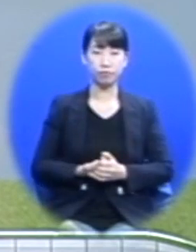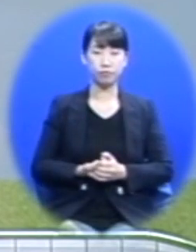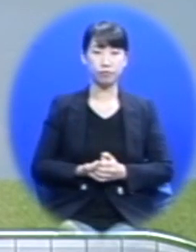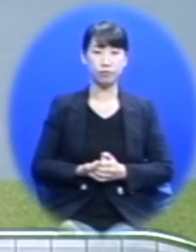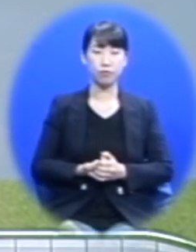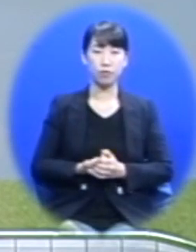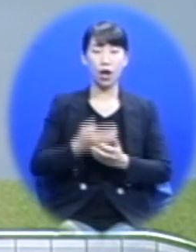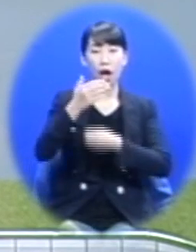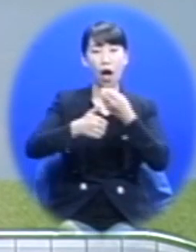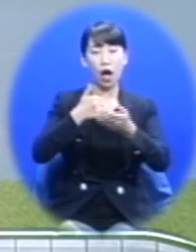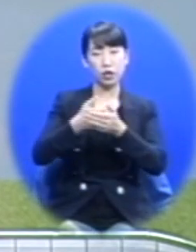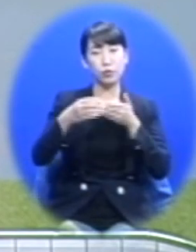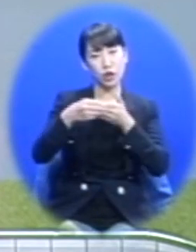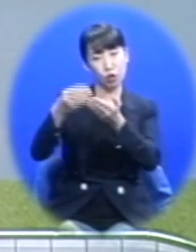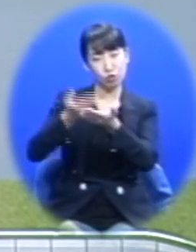함께해 주옵소서.